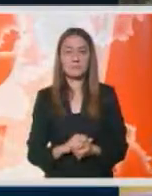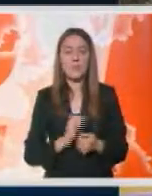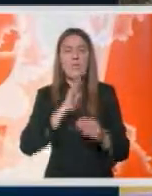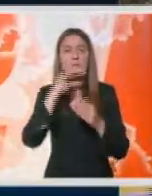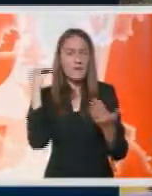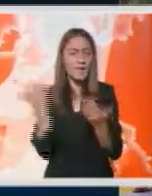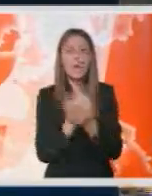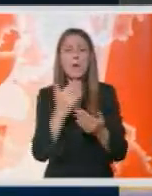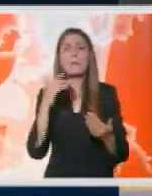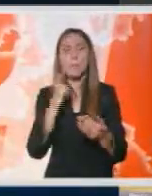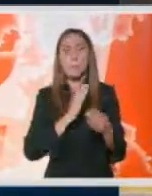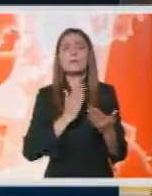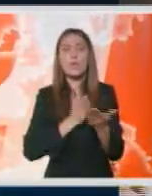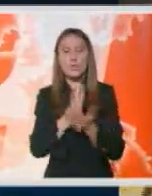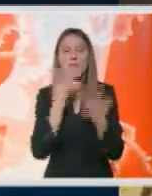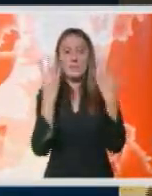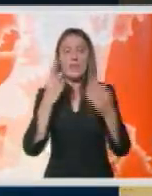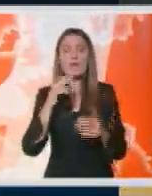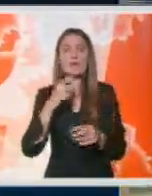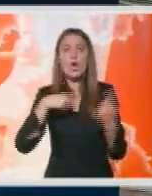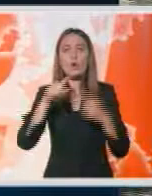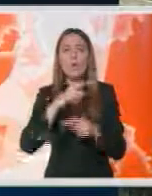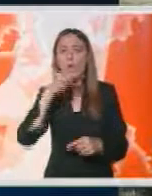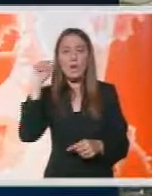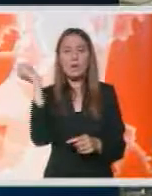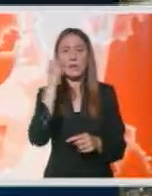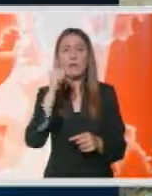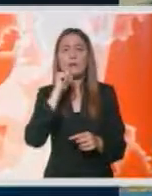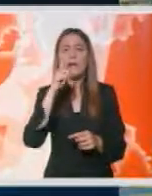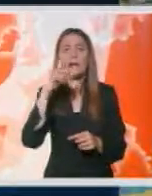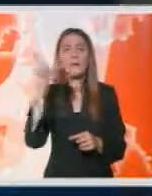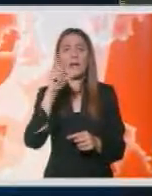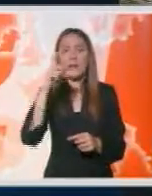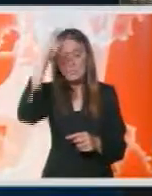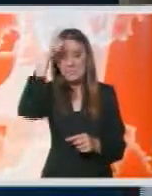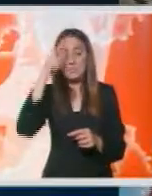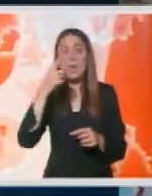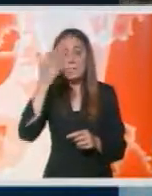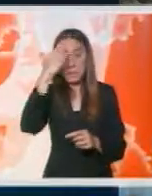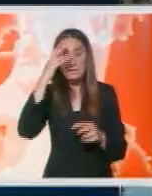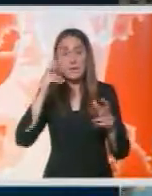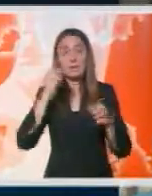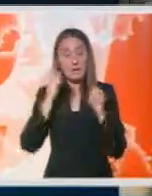Favoriti su ostvarili pobjede u utakmicama 9. kola košarkaške Super lige Srbije. Partizan je teže nego što se očekivalo nadigrao